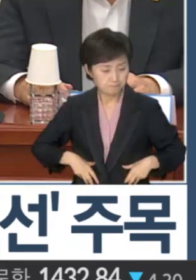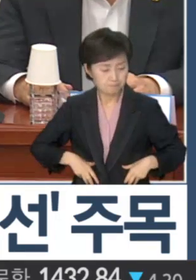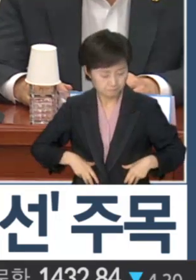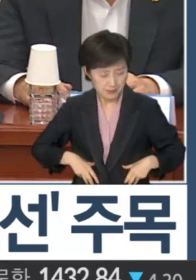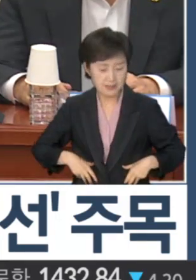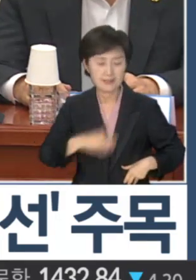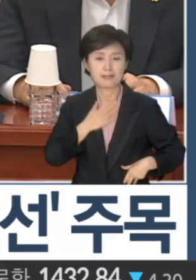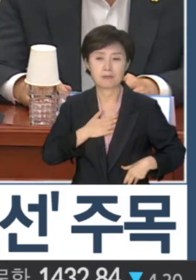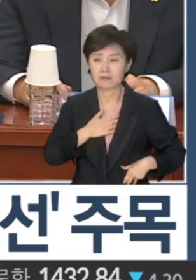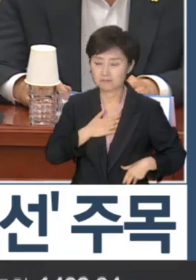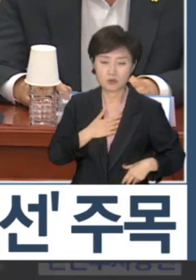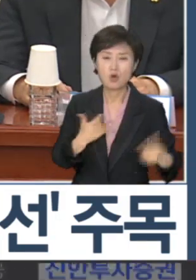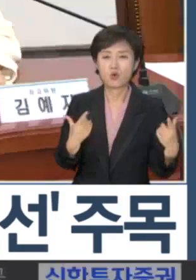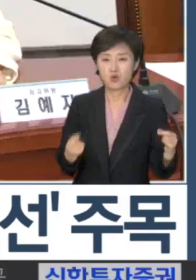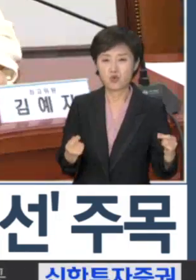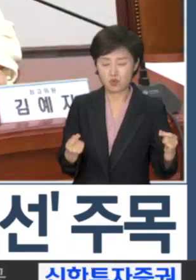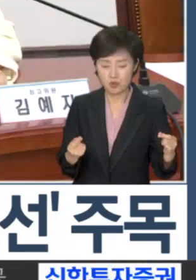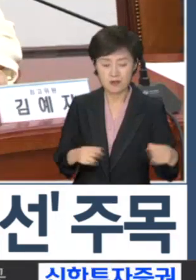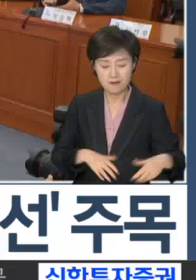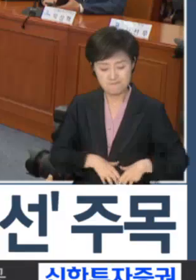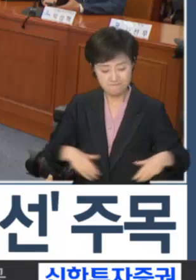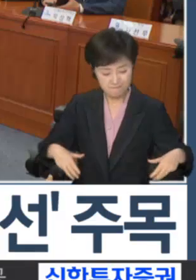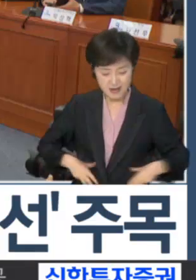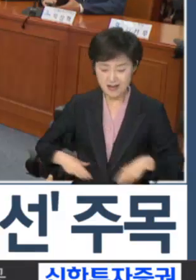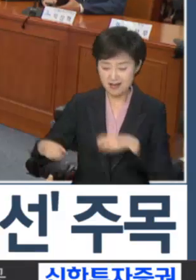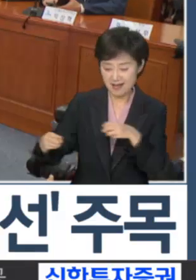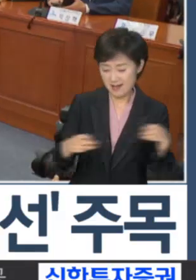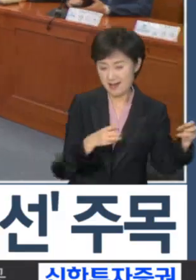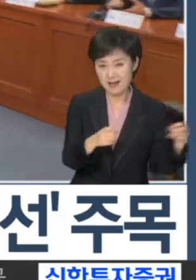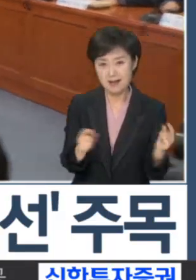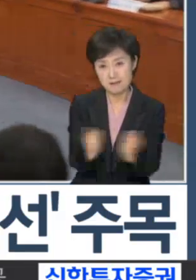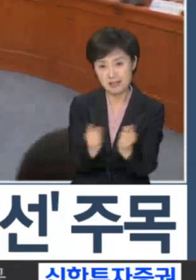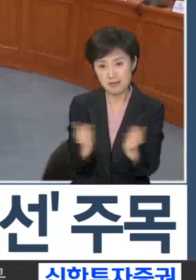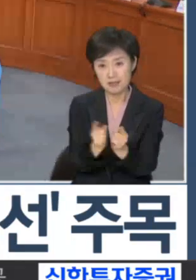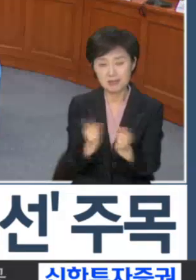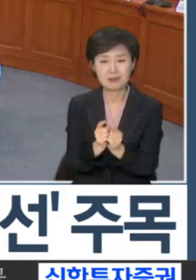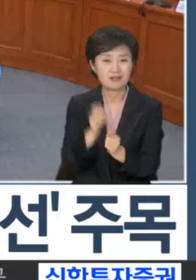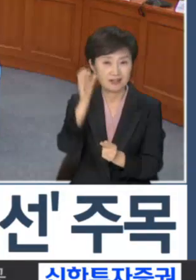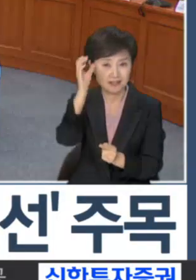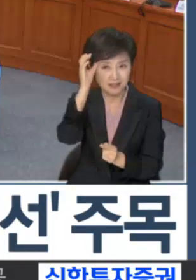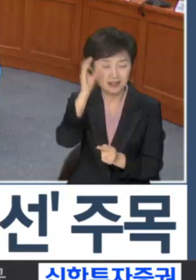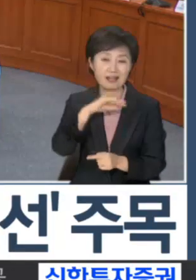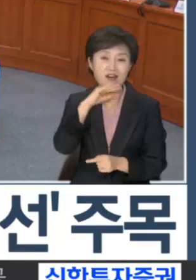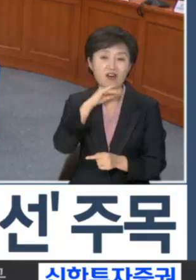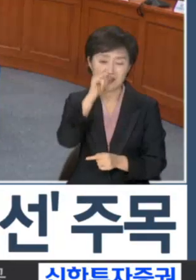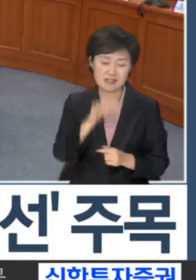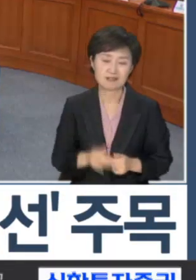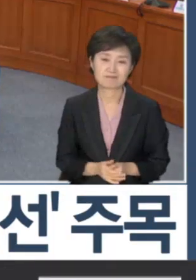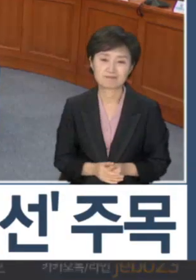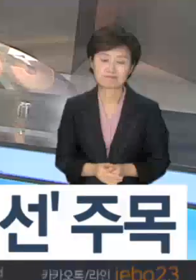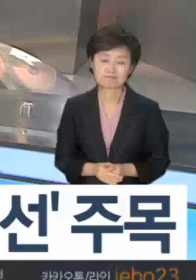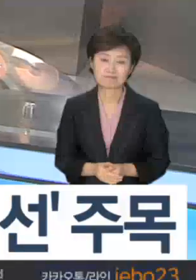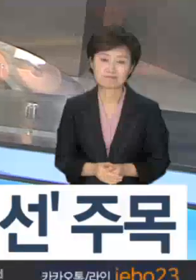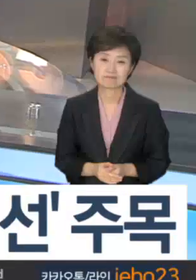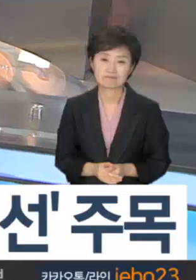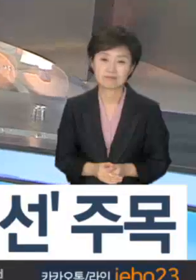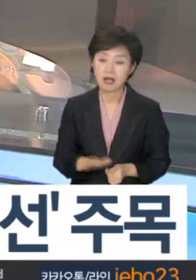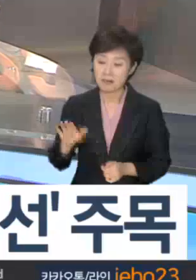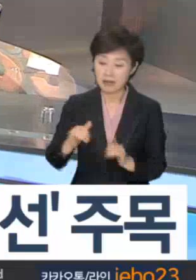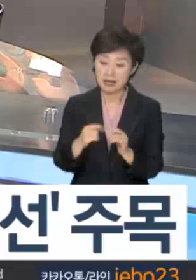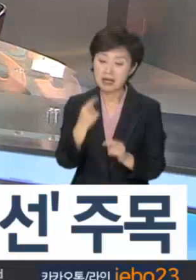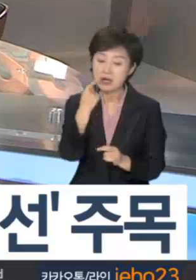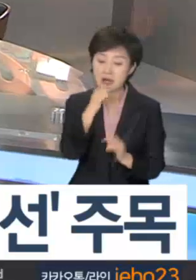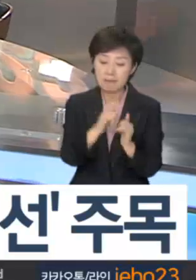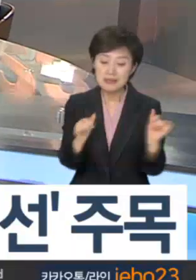방향에 민주당도 화답할 거라 보고 조만간 많은 더 많은 만남들이 이어질 거라고 생각합니다. 예. 저는요